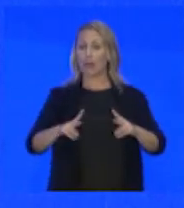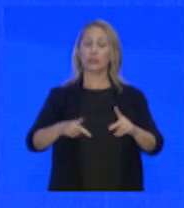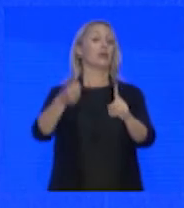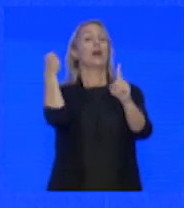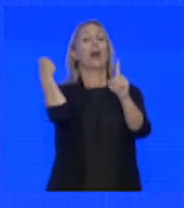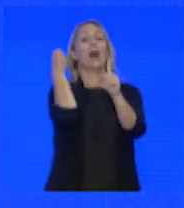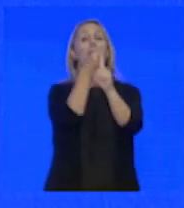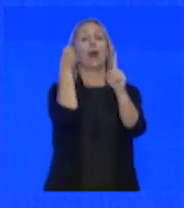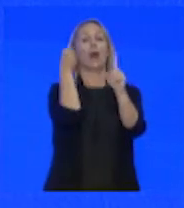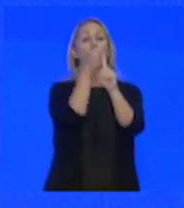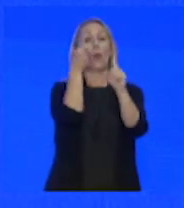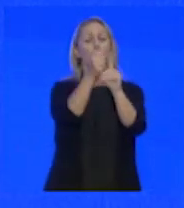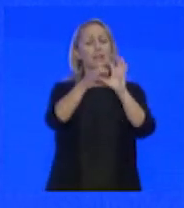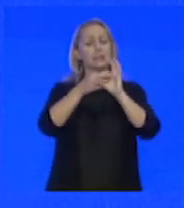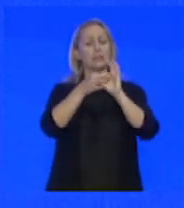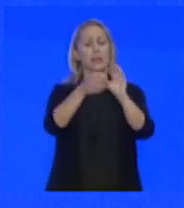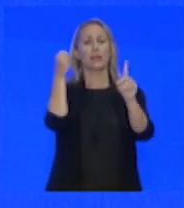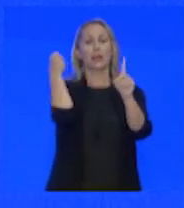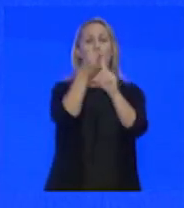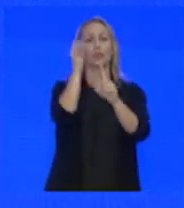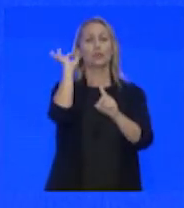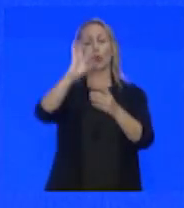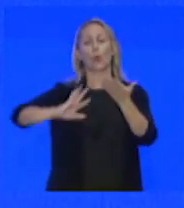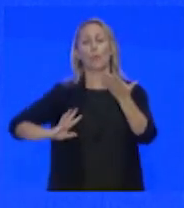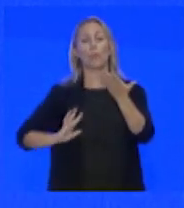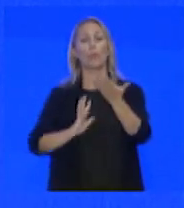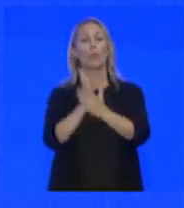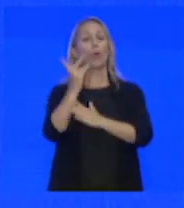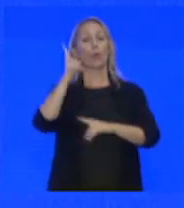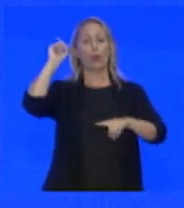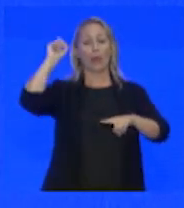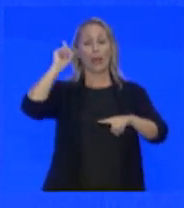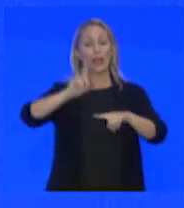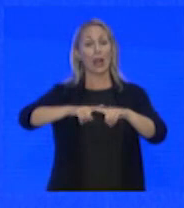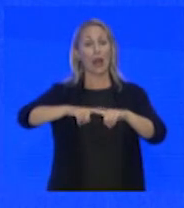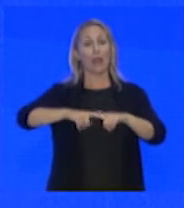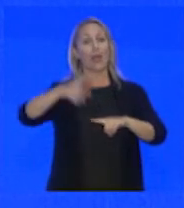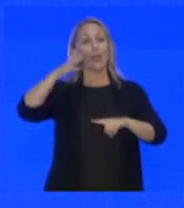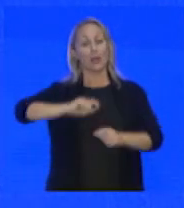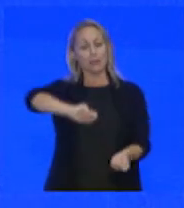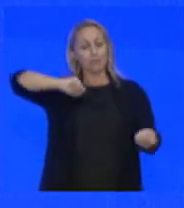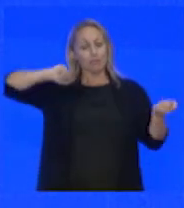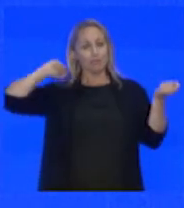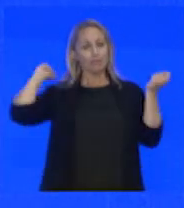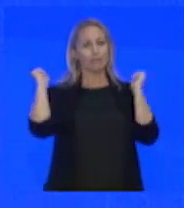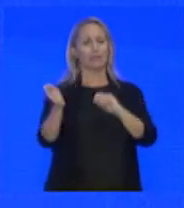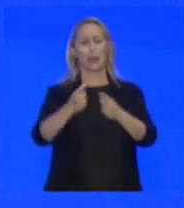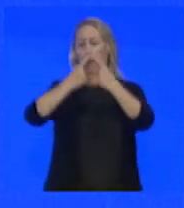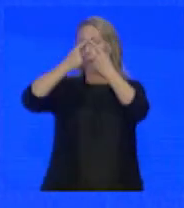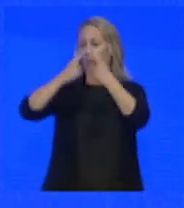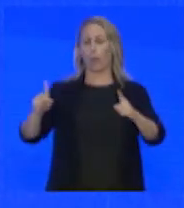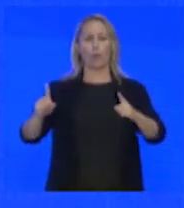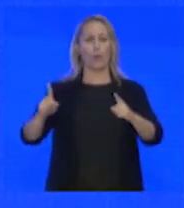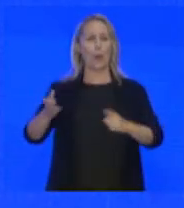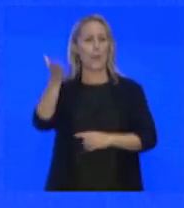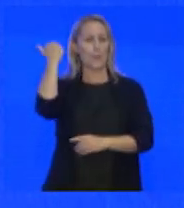Αγώνας συνεχής για την πρόοδο. Για μια Ελλάδα αγνώριστη σε σύγκριση με το κακό παρελθόν